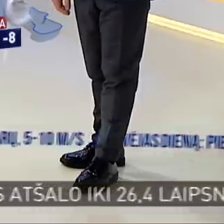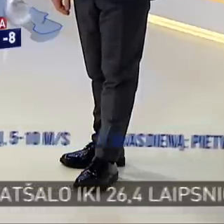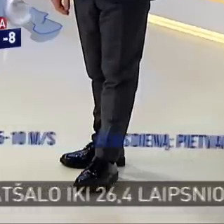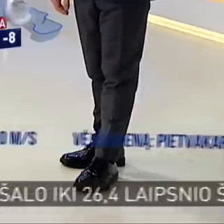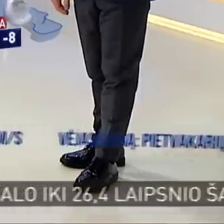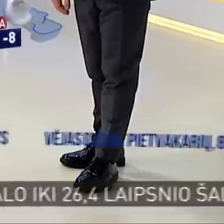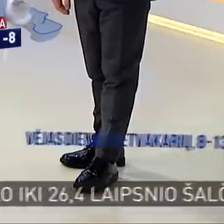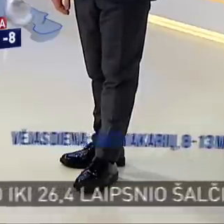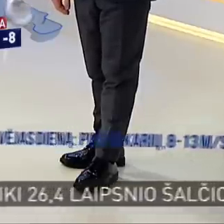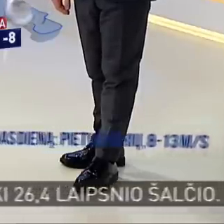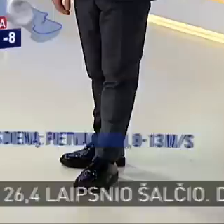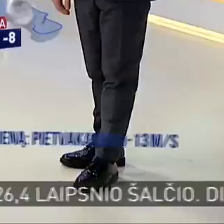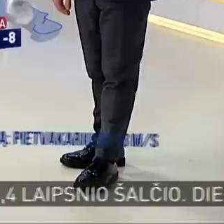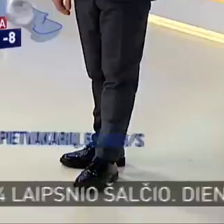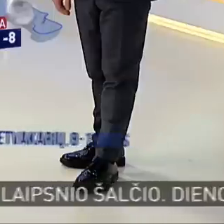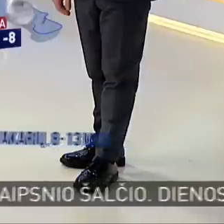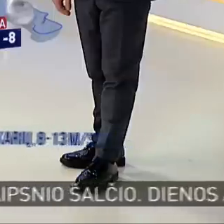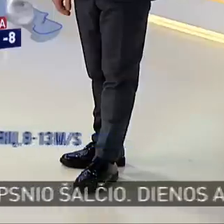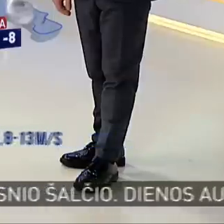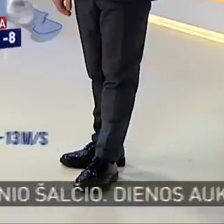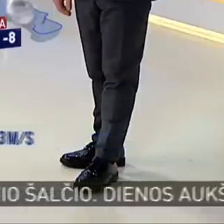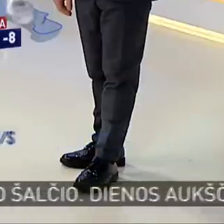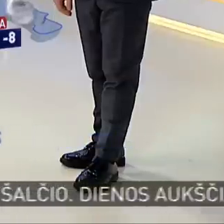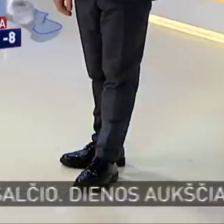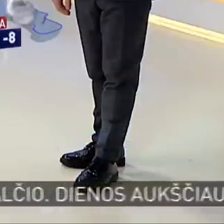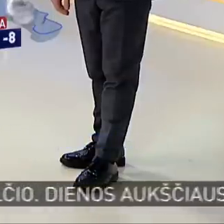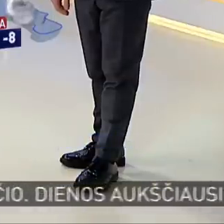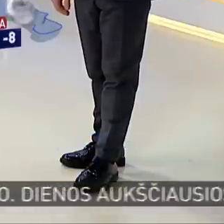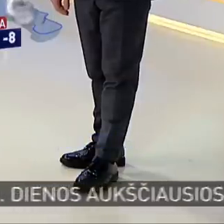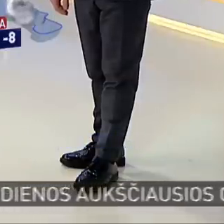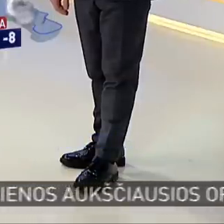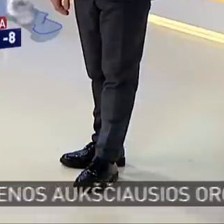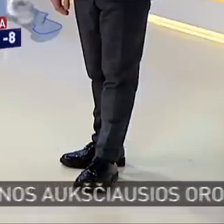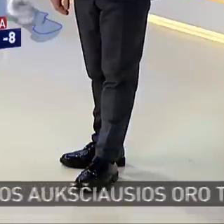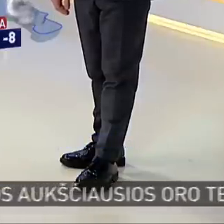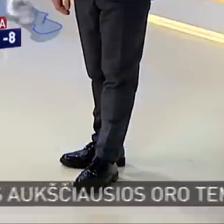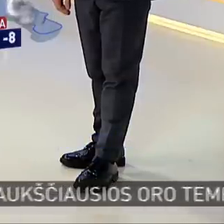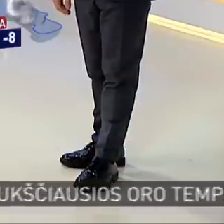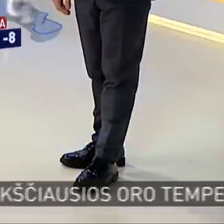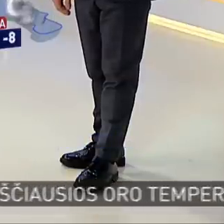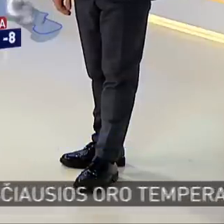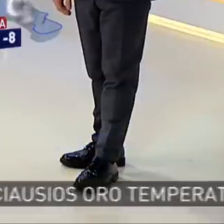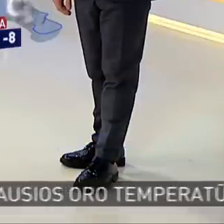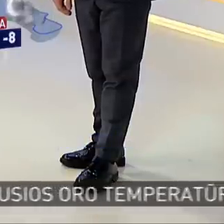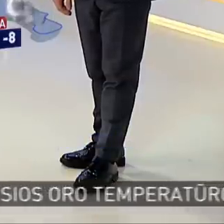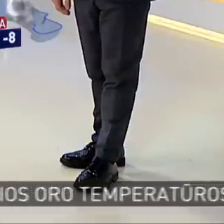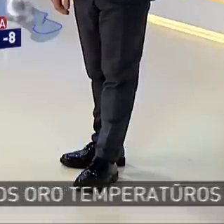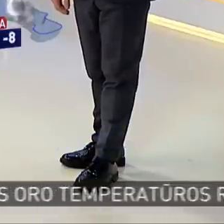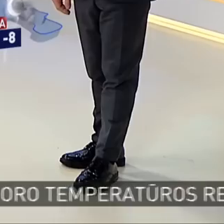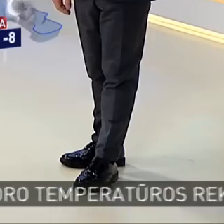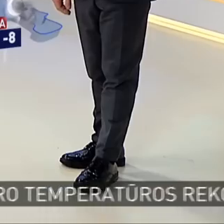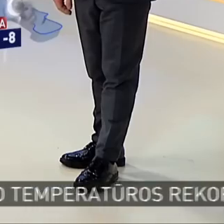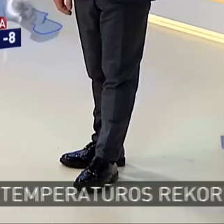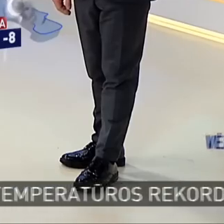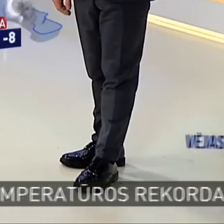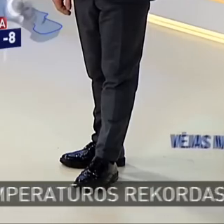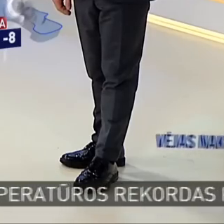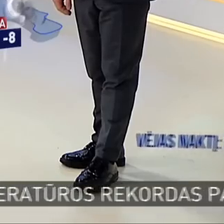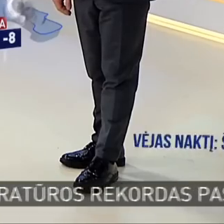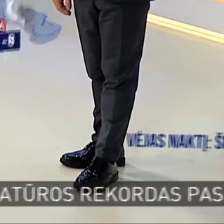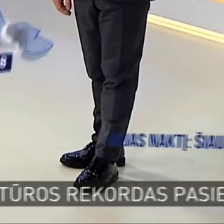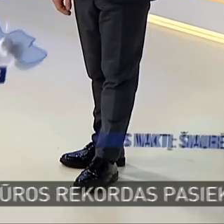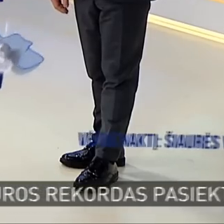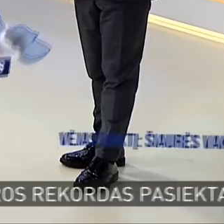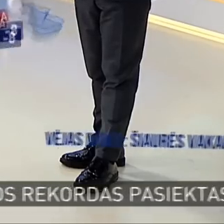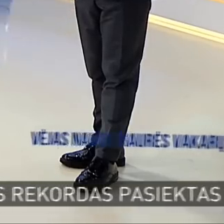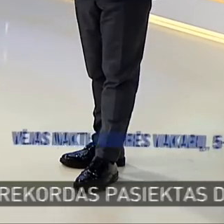Vėjas naktį vidutinio stiprumo, bet esant tokiai oro temperatūrai, jis bus gana žvarbus. Trumpai pasnigti gali tik Utenos ir Vilniaus